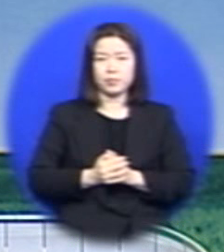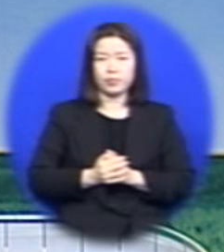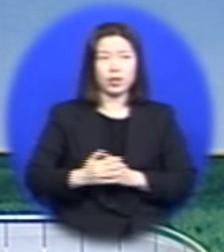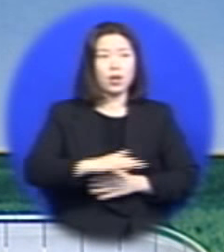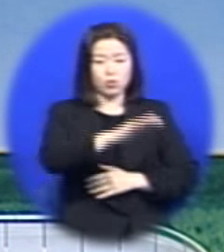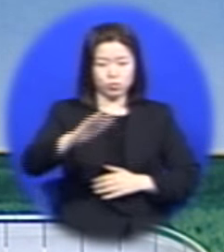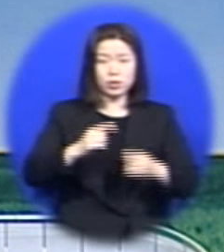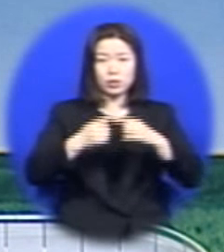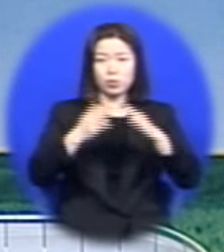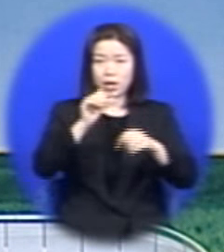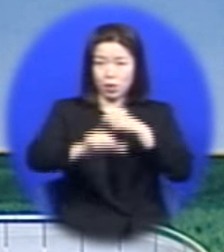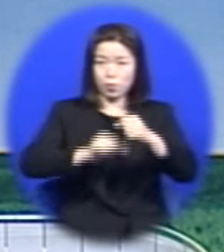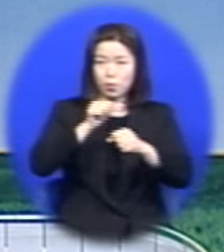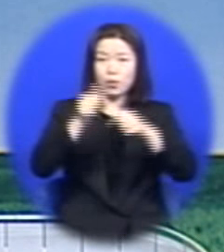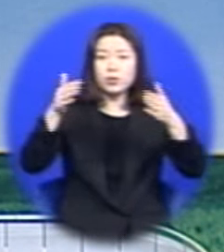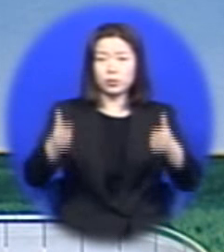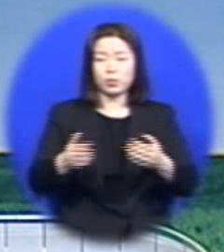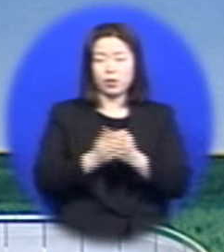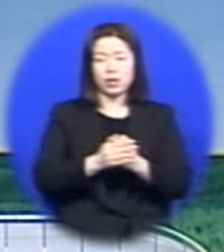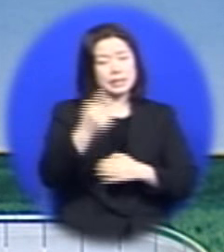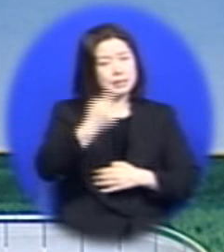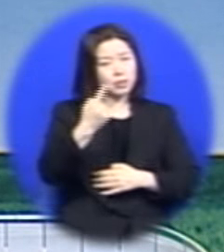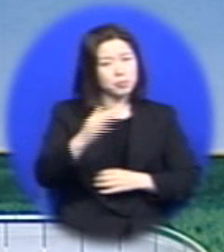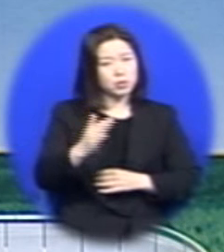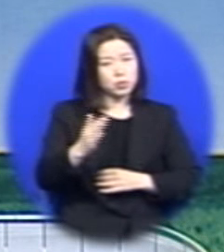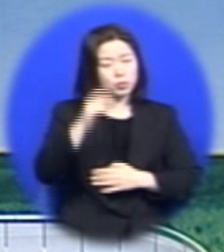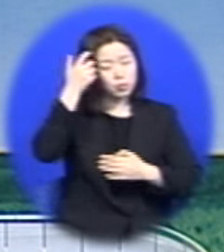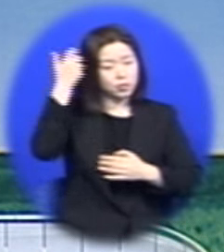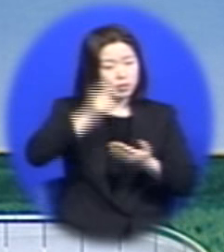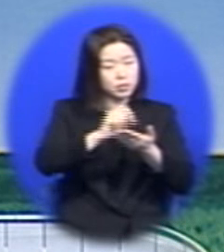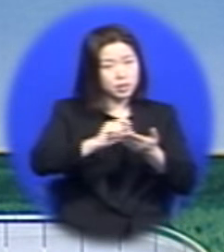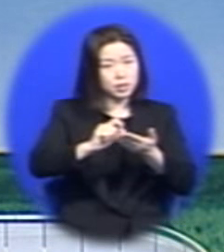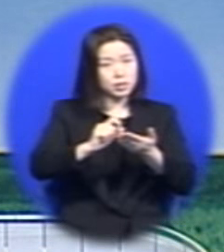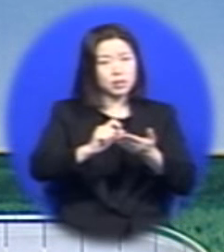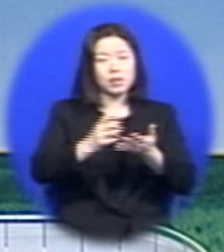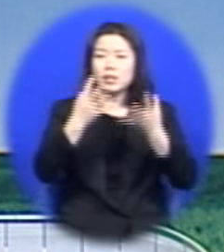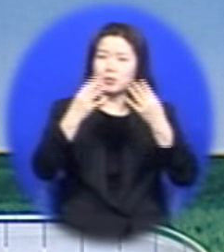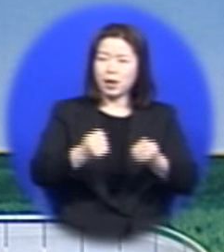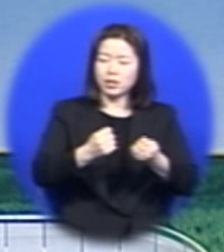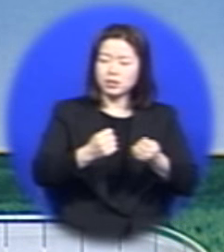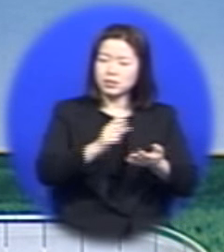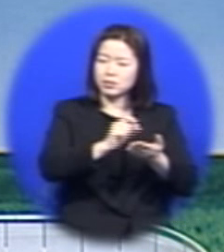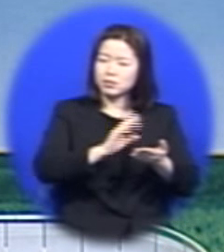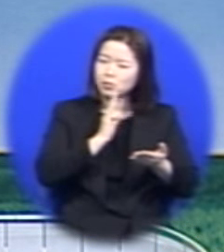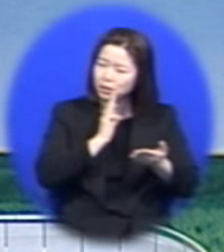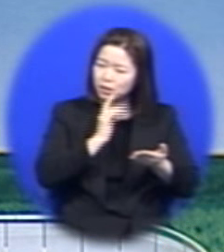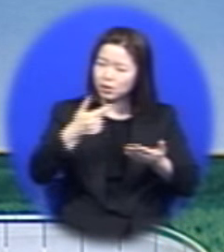우리 교회 5년 동안 이제 한 1,000명 정도가 영성일기를 쓰신다. 많이 쓰는 건가? 적게 쓰는